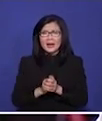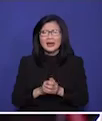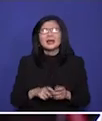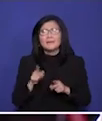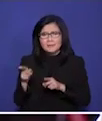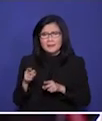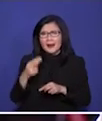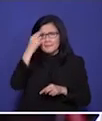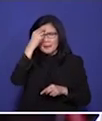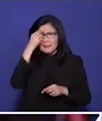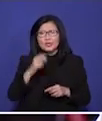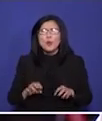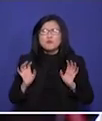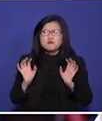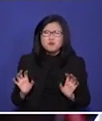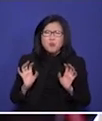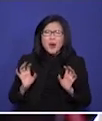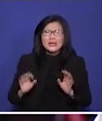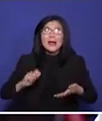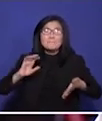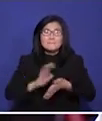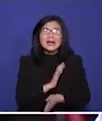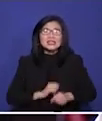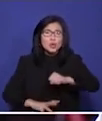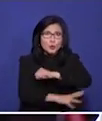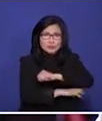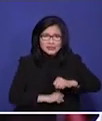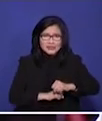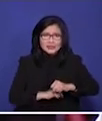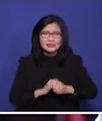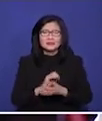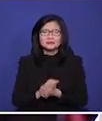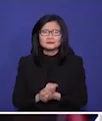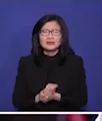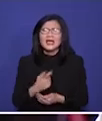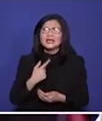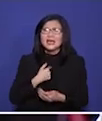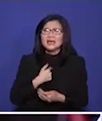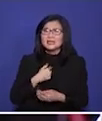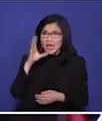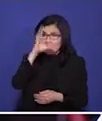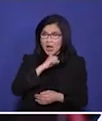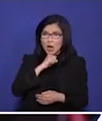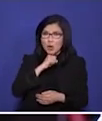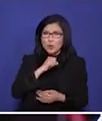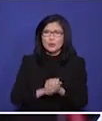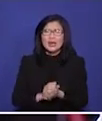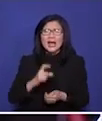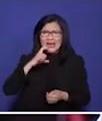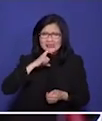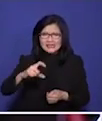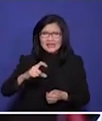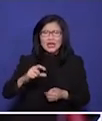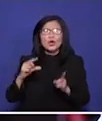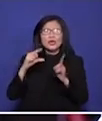mencalonkan mantan koruptor atau mantan napi korupsi yang saya tahu calek itu yang tanda tangan